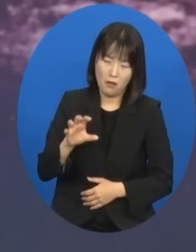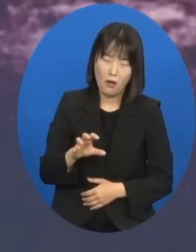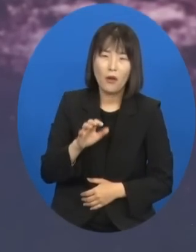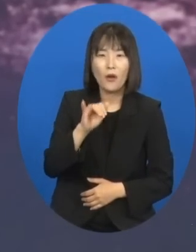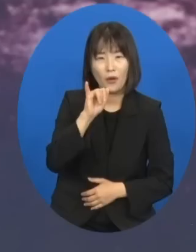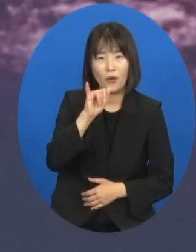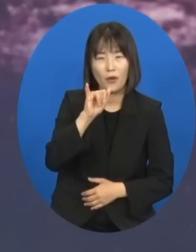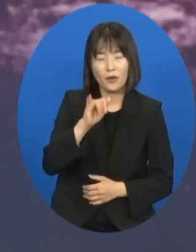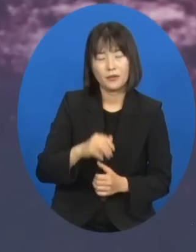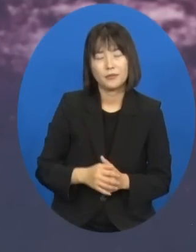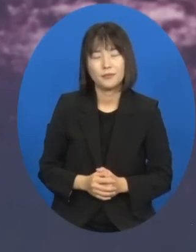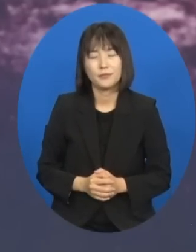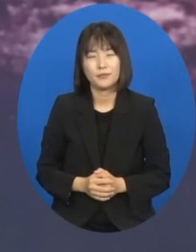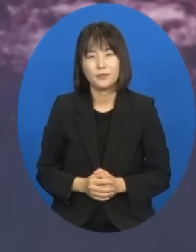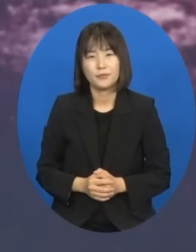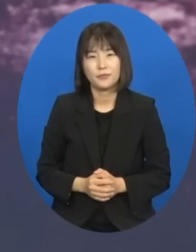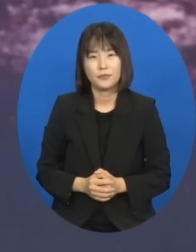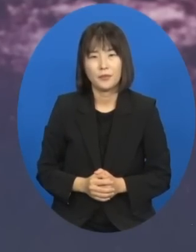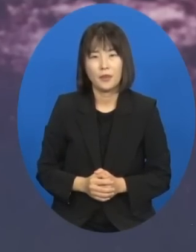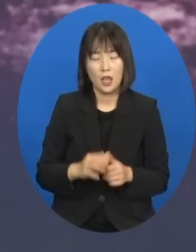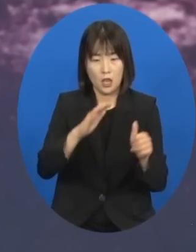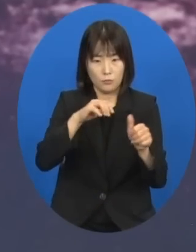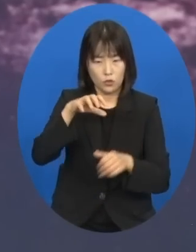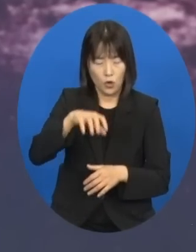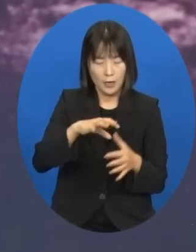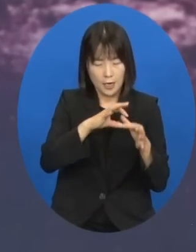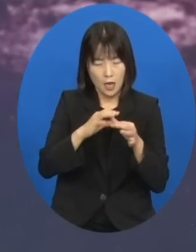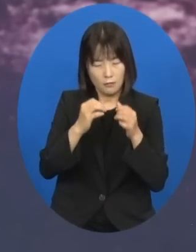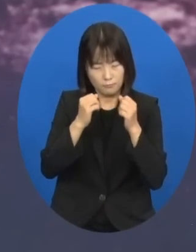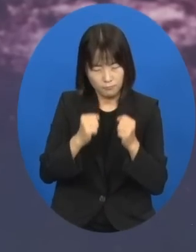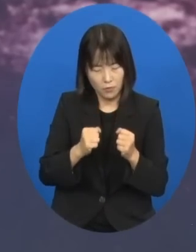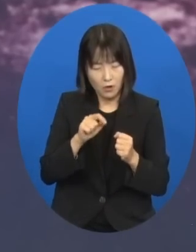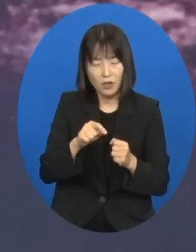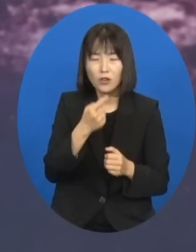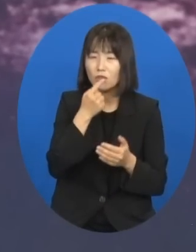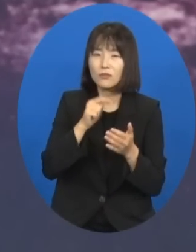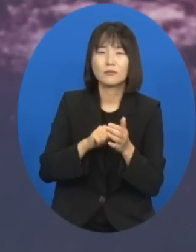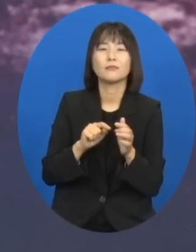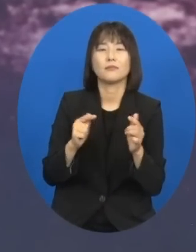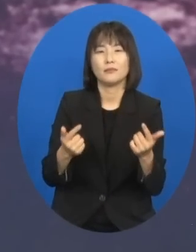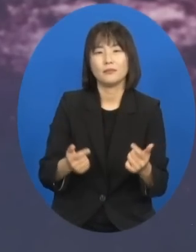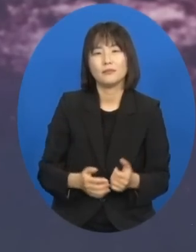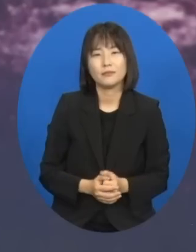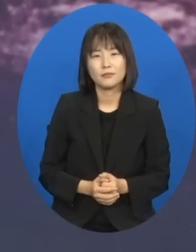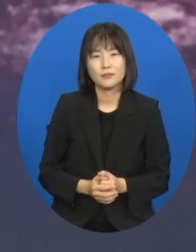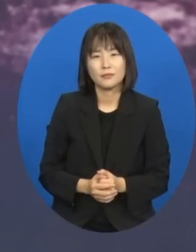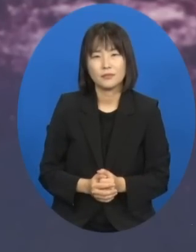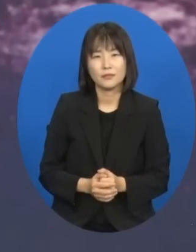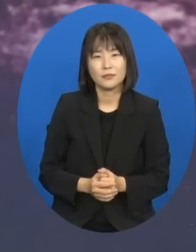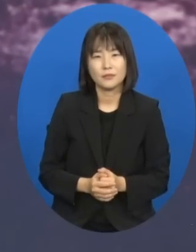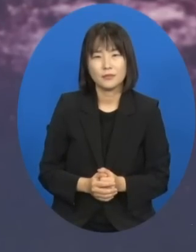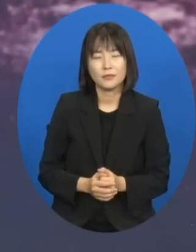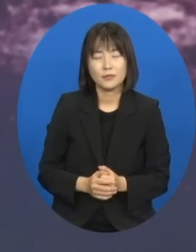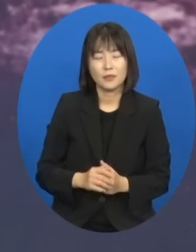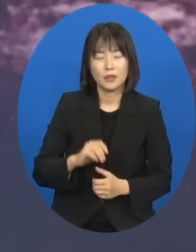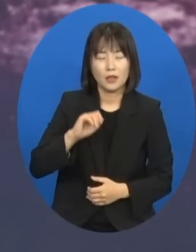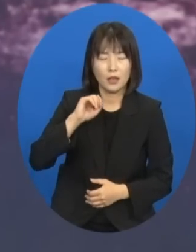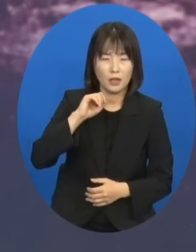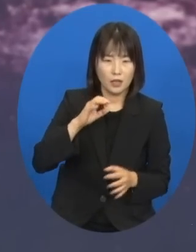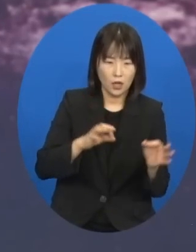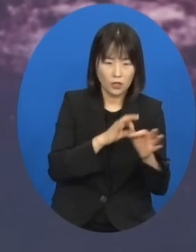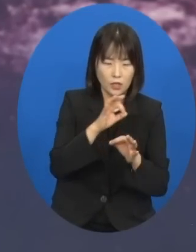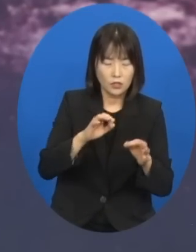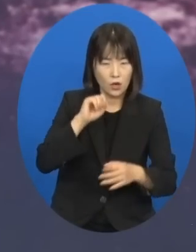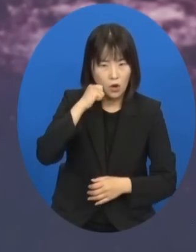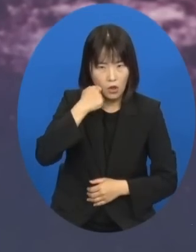그래서 여러분 부르신 곳에 계속 머물러 있는 것이 여러분 결코 쉬운 일이 아닙니다. 경제적이고 정신적인 흉년이